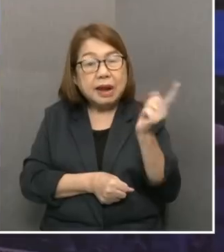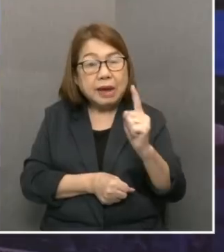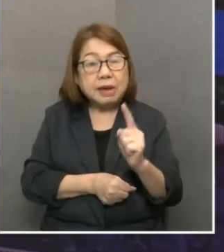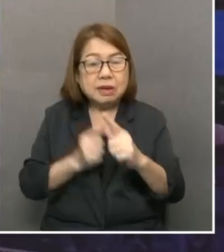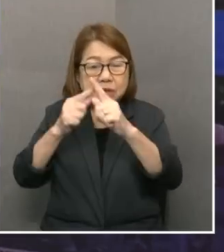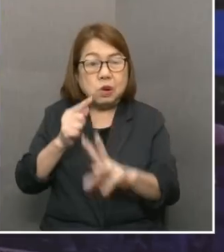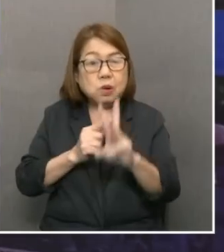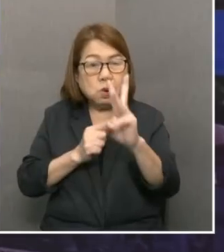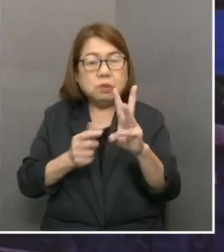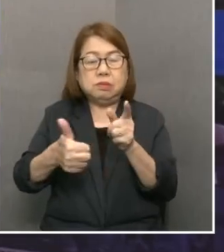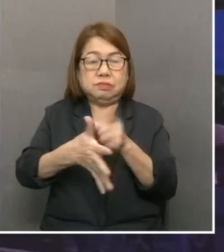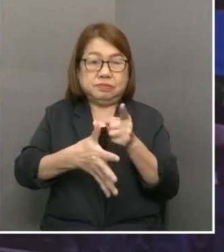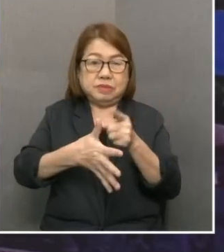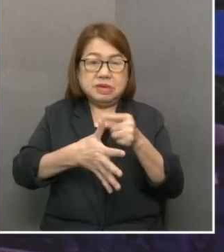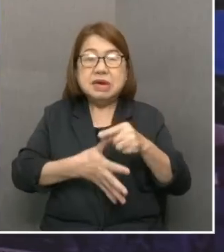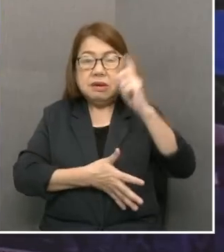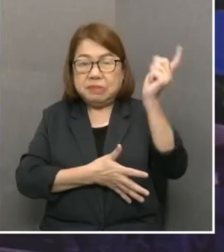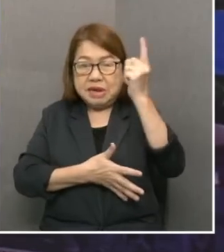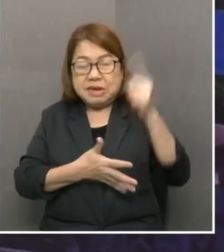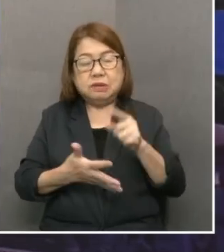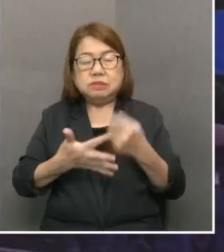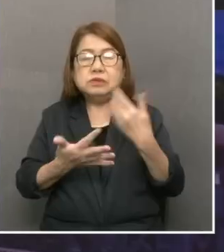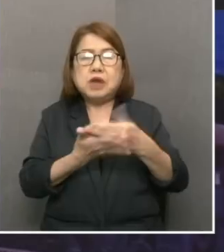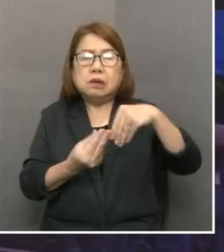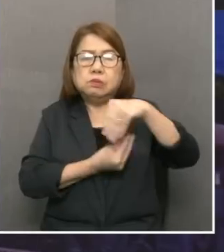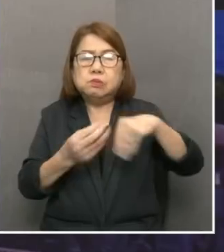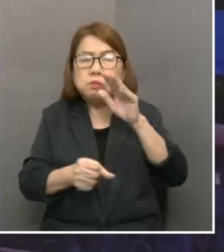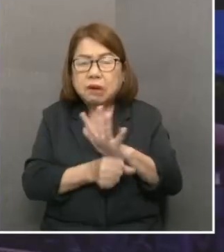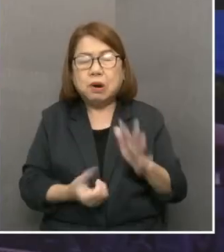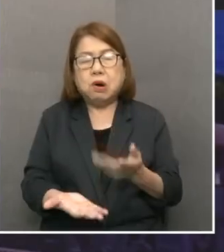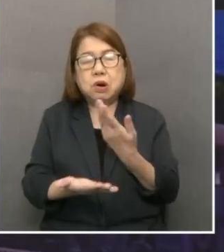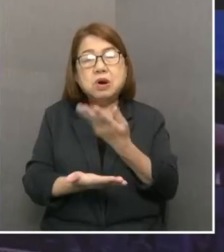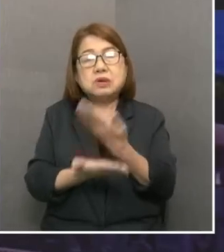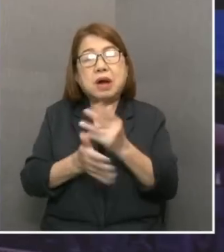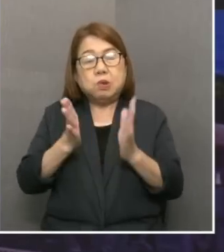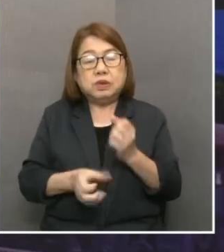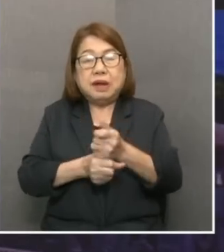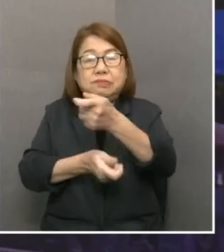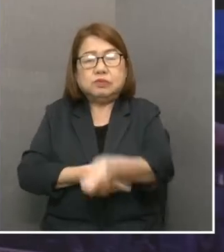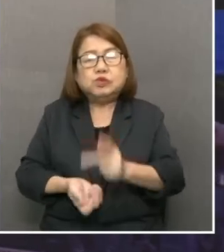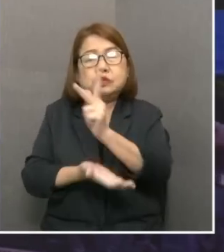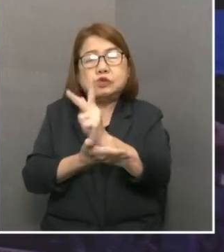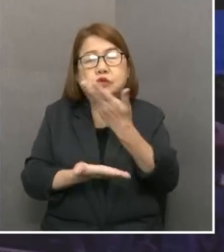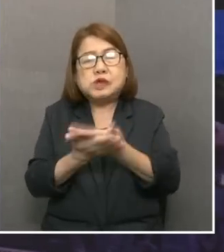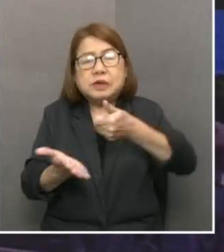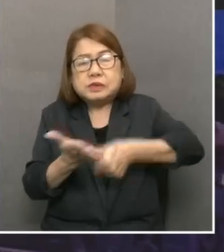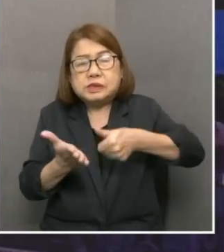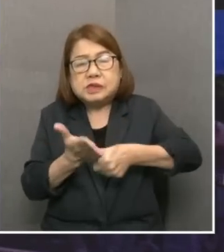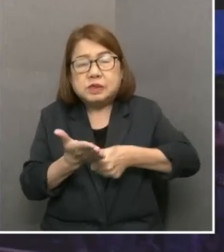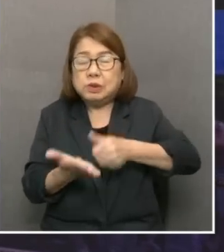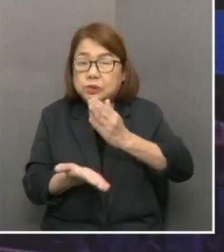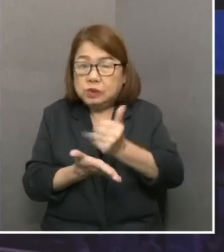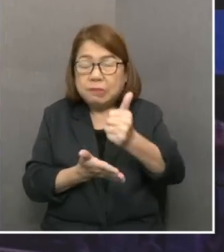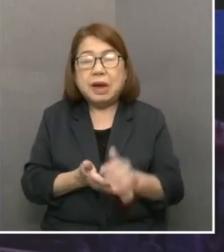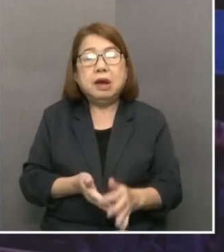ทั้งการท่องเที่ยวค่าครองชีพนะคะพักหนี้เกษตรกรแก้ไขปัญหาเรื่องประมงผิดกฎหมายนะคะปัญหา